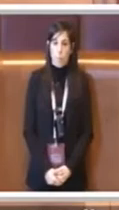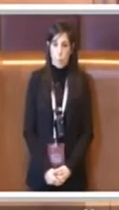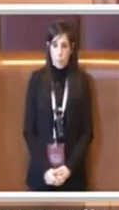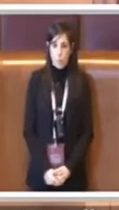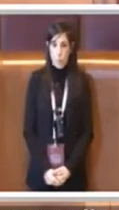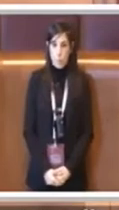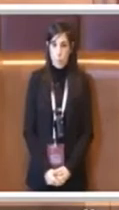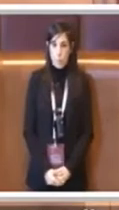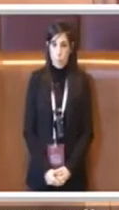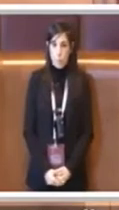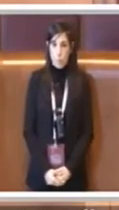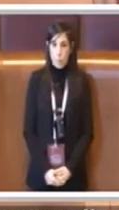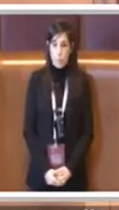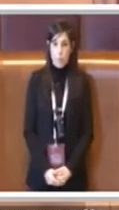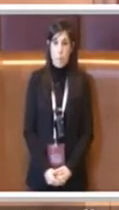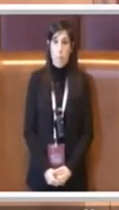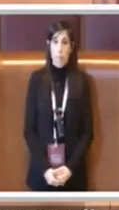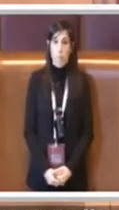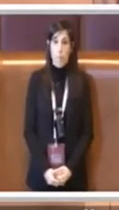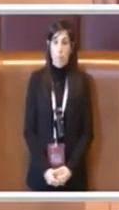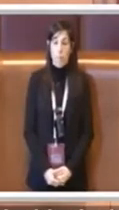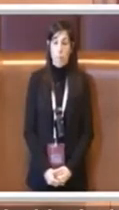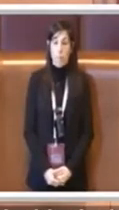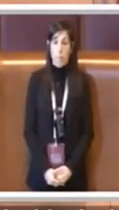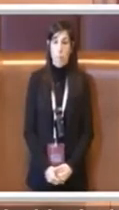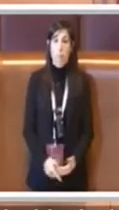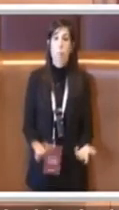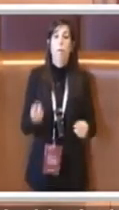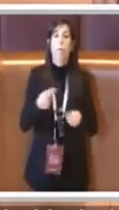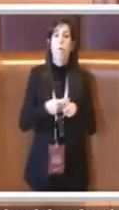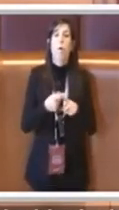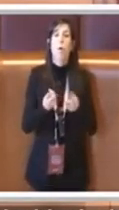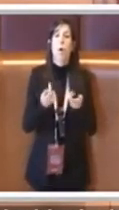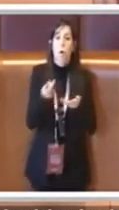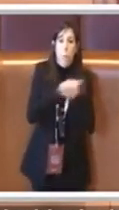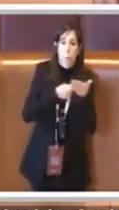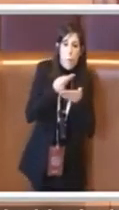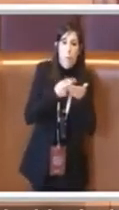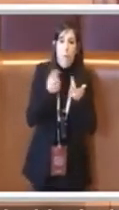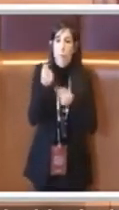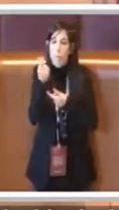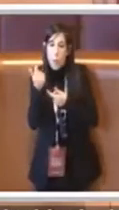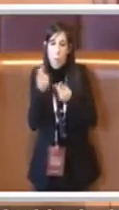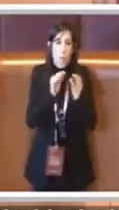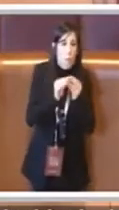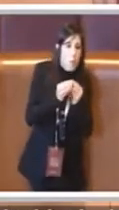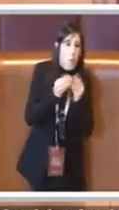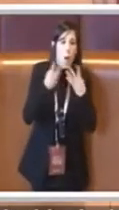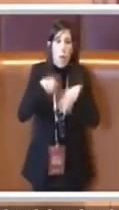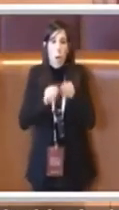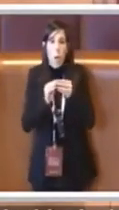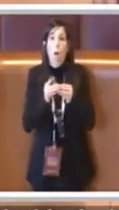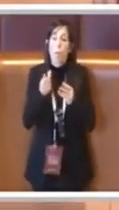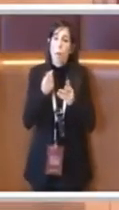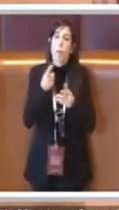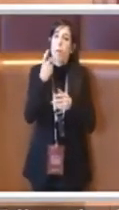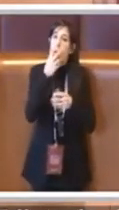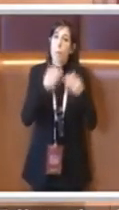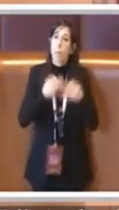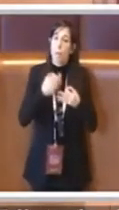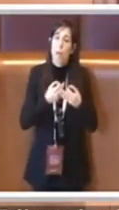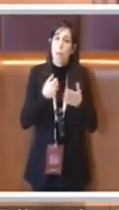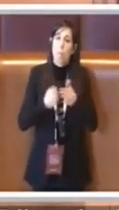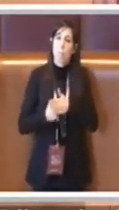su questa misura, sostenendo anche l'attuale management e sottolineando gli aspetti positivi che sono stati fatti per rimettere in